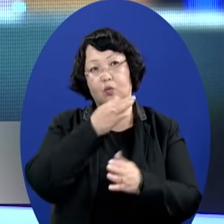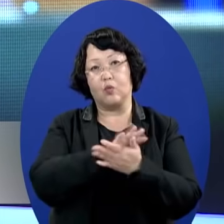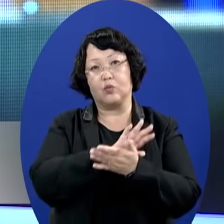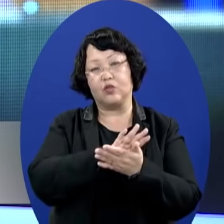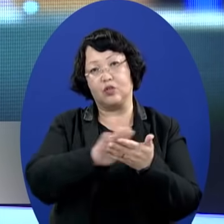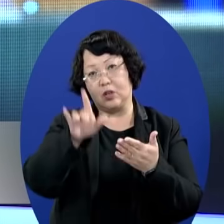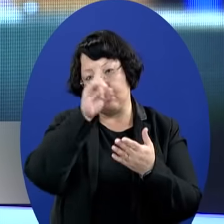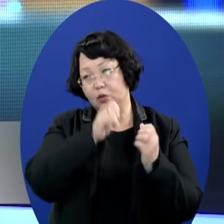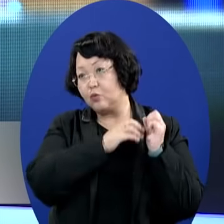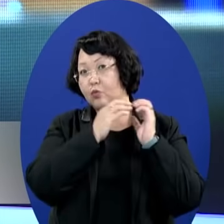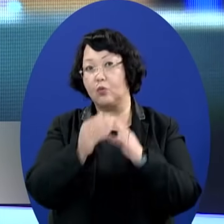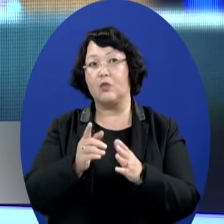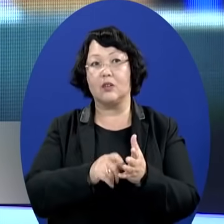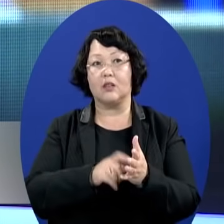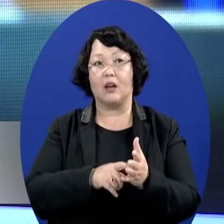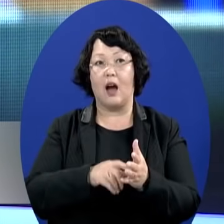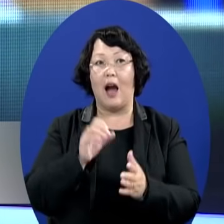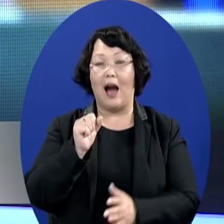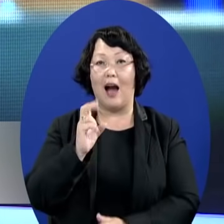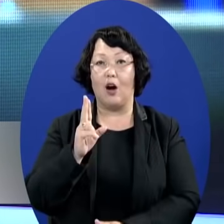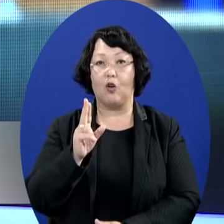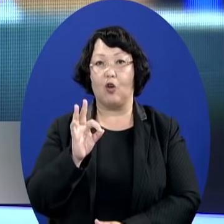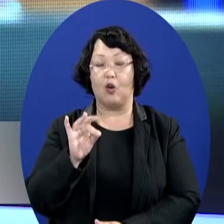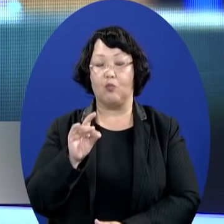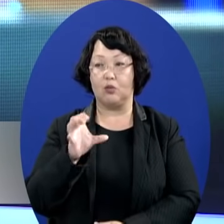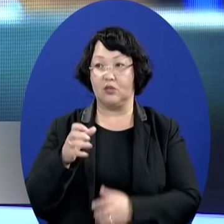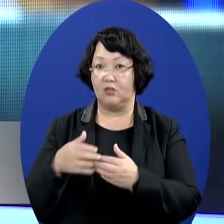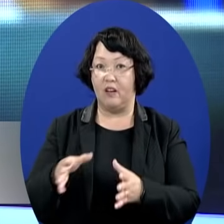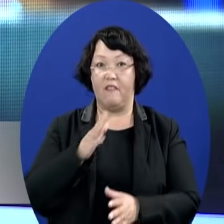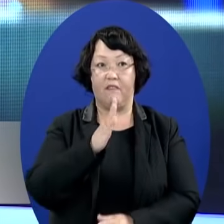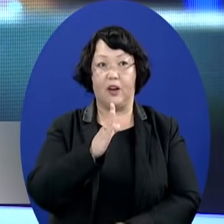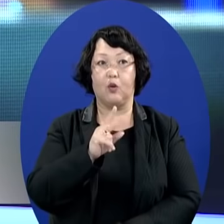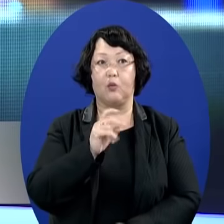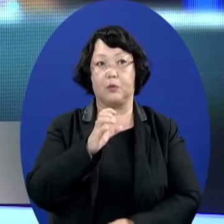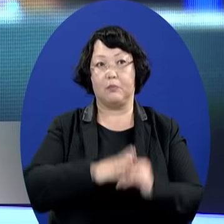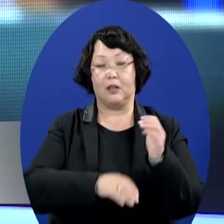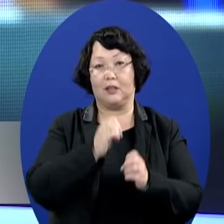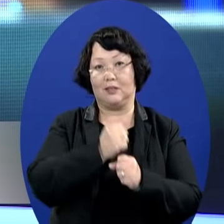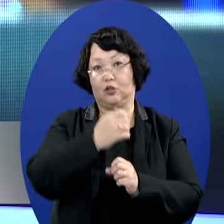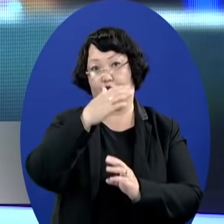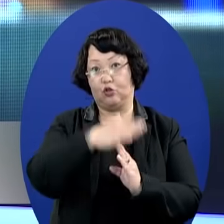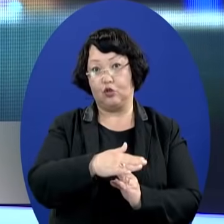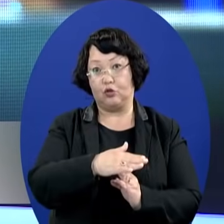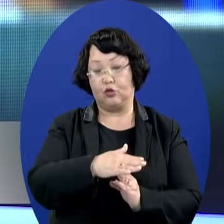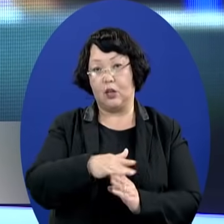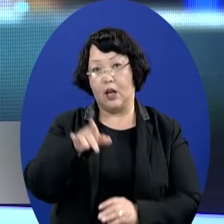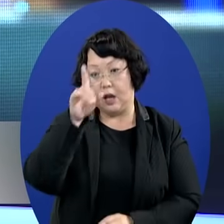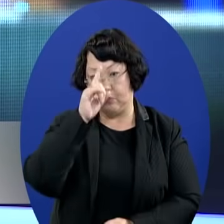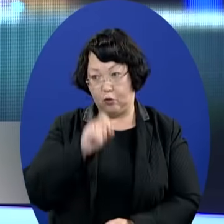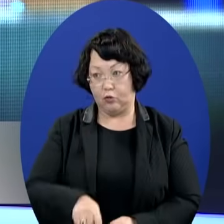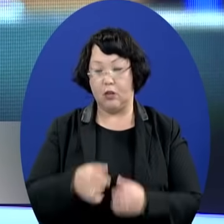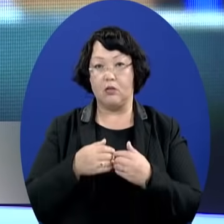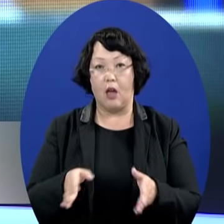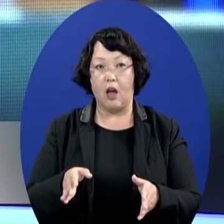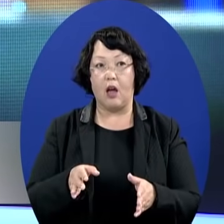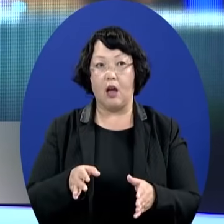байгаа. Гэтэл шин төлөнхийн төвийн А корпус ашиглалтад ороход бэлэн болсон ч Б корпусын барилгын ажил зогссон. Үүнээс болж эмнэлэг энэ онд бүрэн ашиглалтад орох